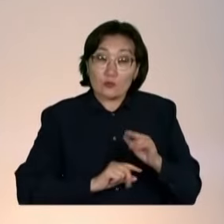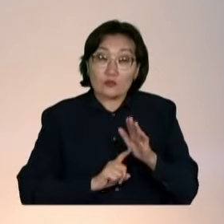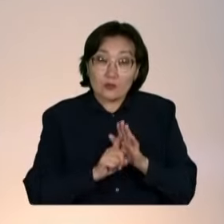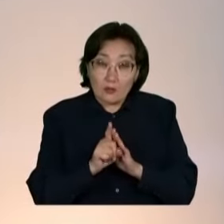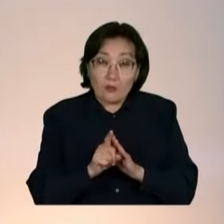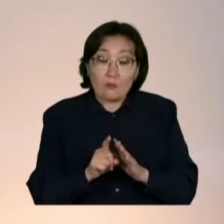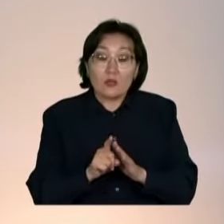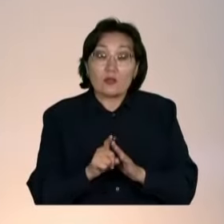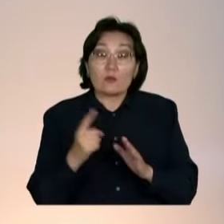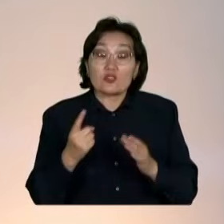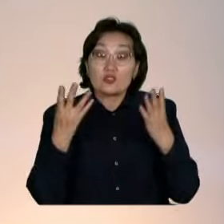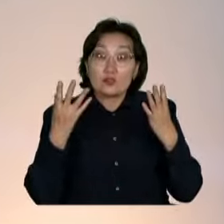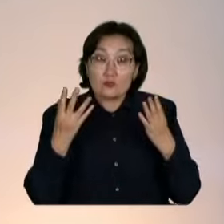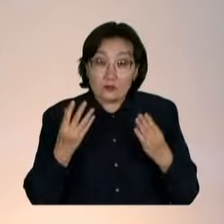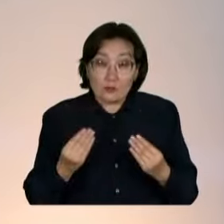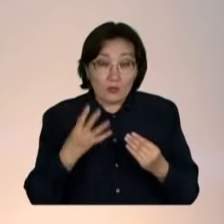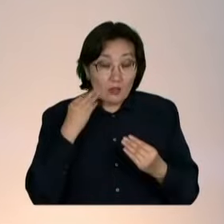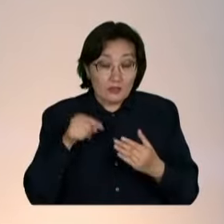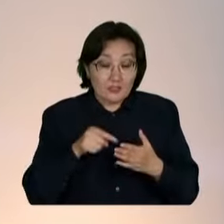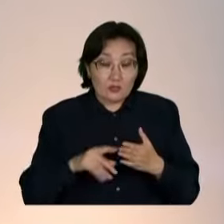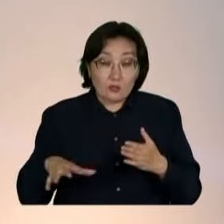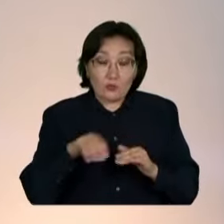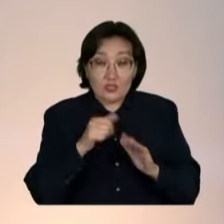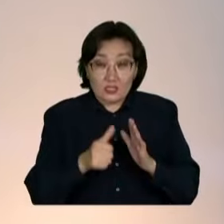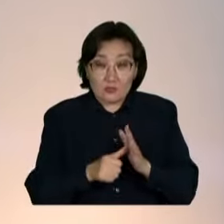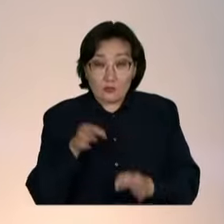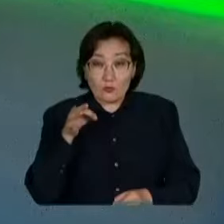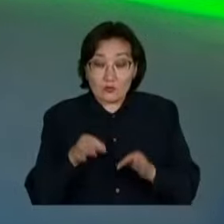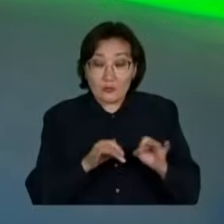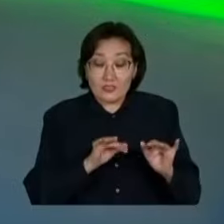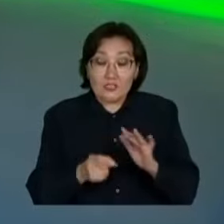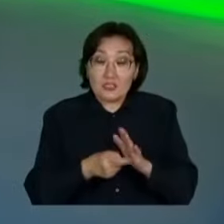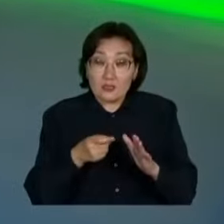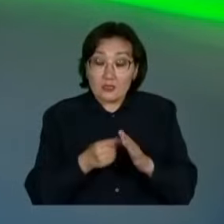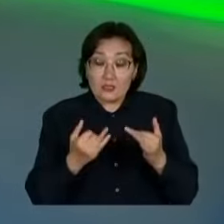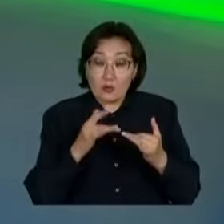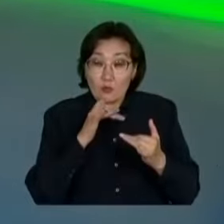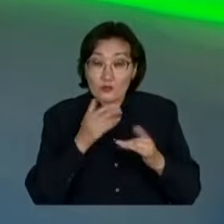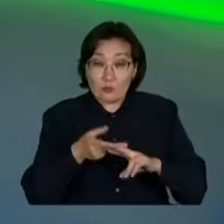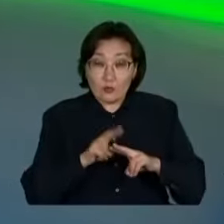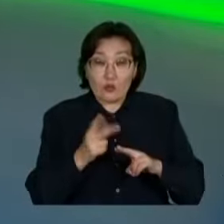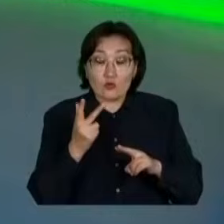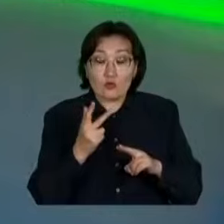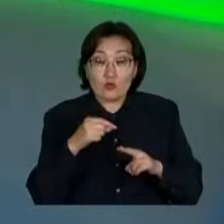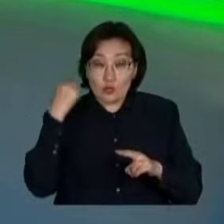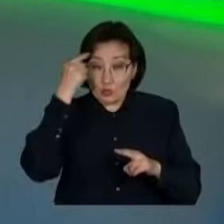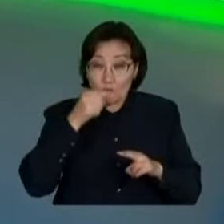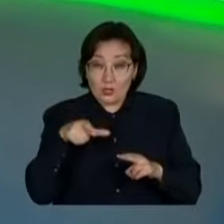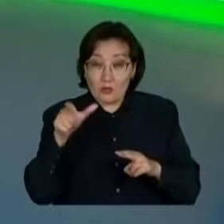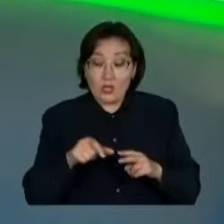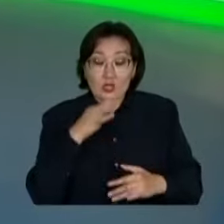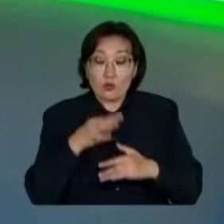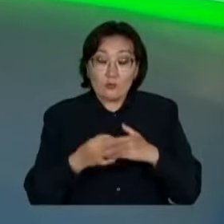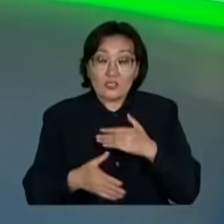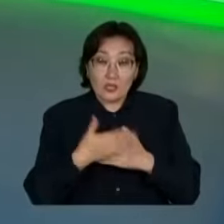бастап бірінші күндері бізде Алматы қаласы бойынша 16 қылмыстық істер келіп, қазіргі таңда осы үш тұлға